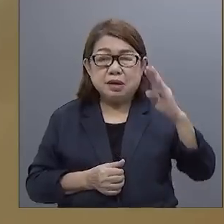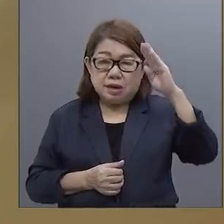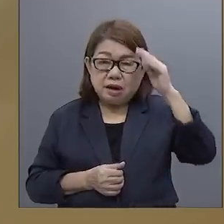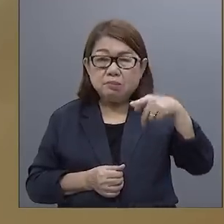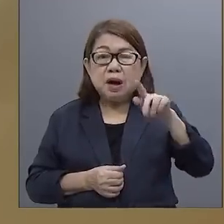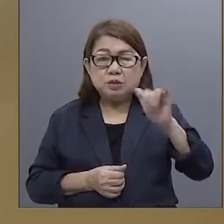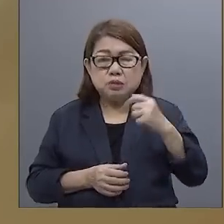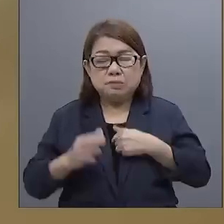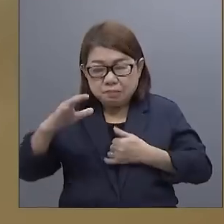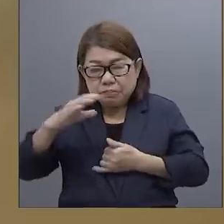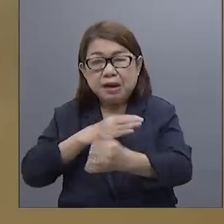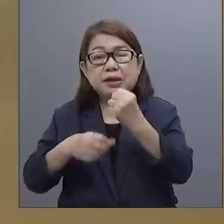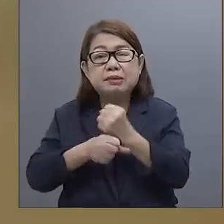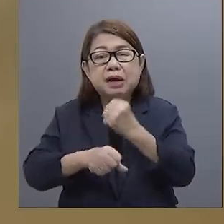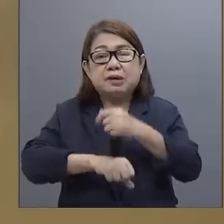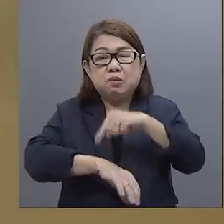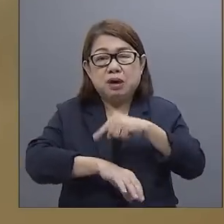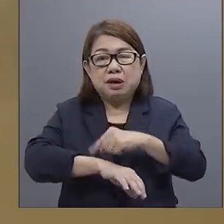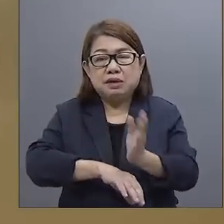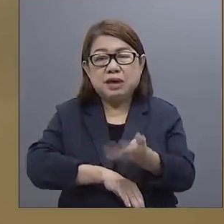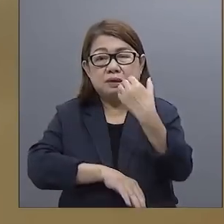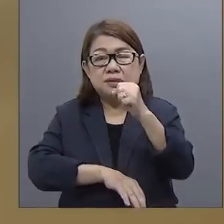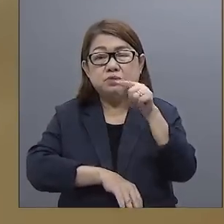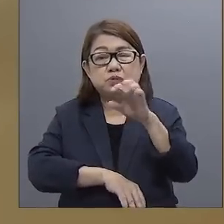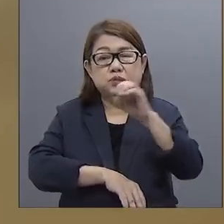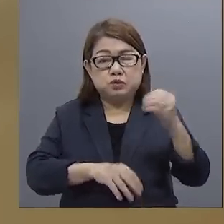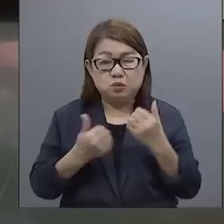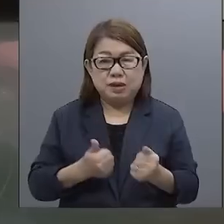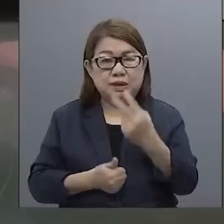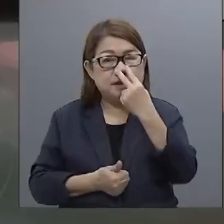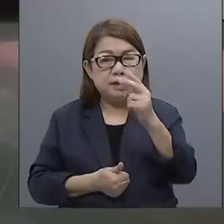ที่ราชการที่ทำเนียบรัฐบาล10 นาฬิกาแต่จนถึงเวลานี้ยังไม่เห็นนะคะ